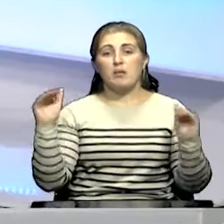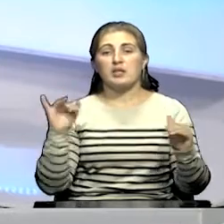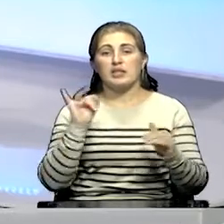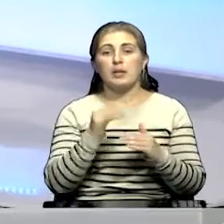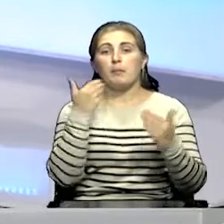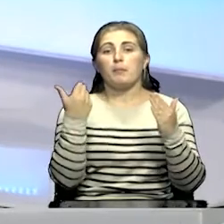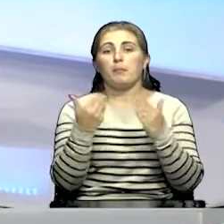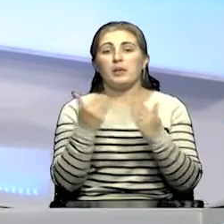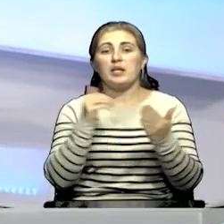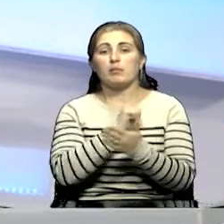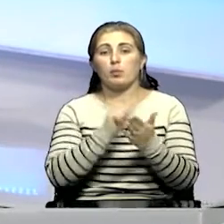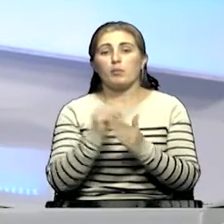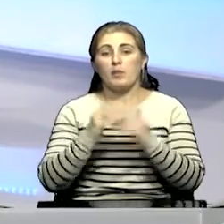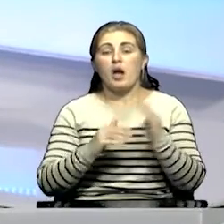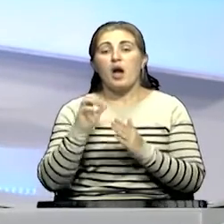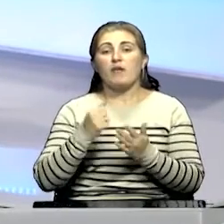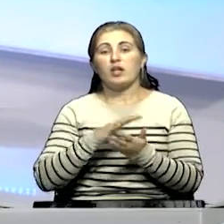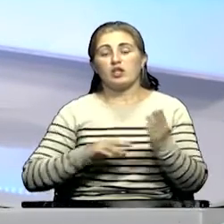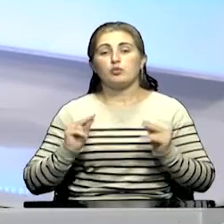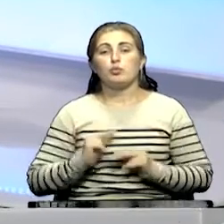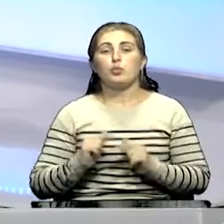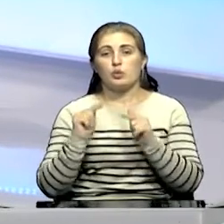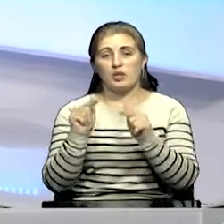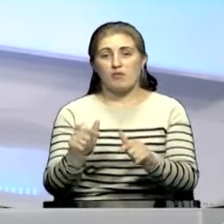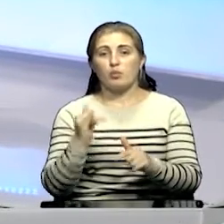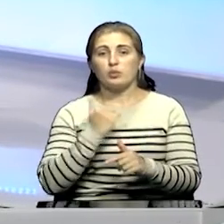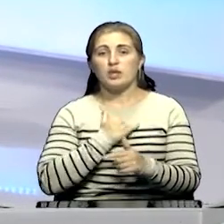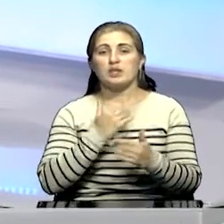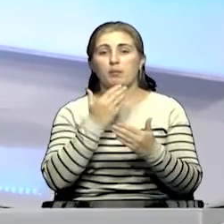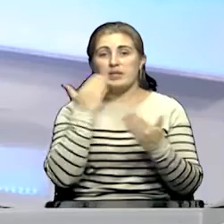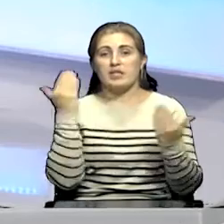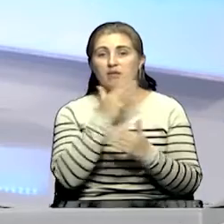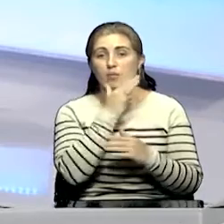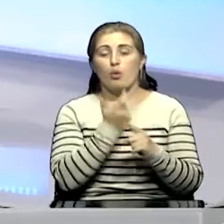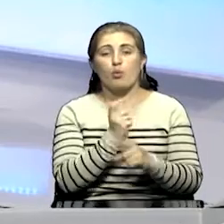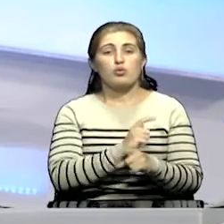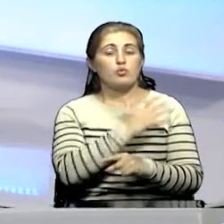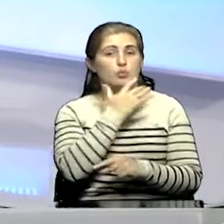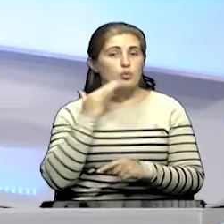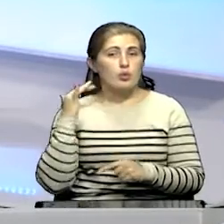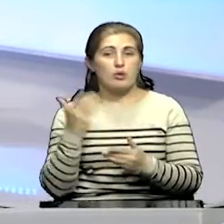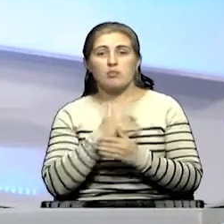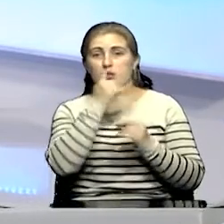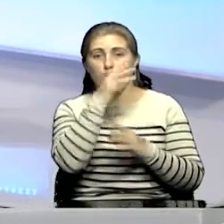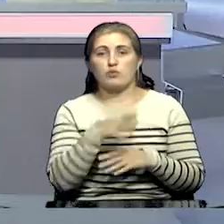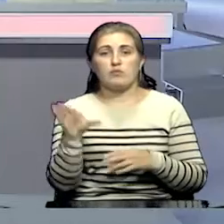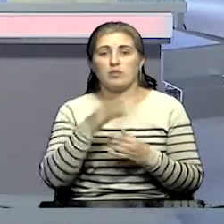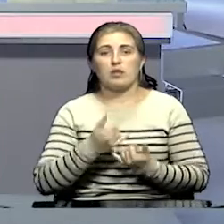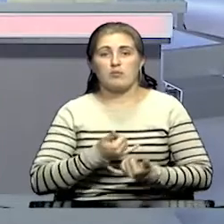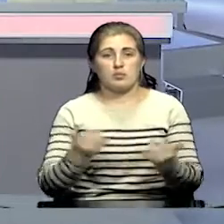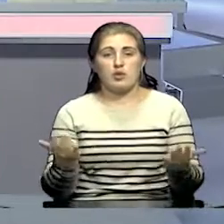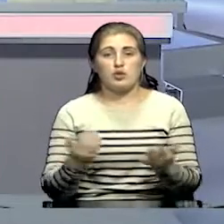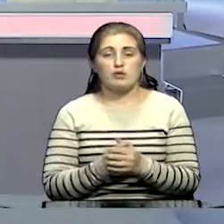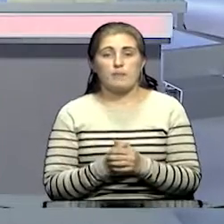практику а в дальнейшем труда устраиваем и у нас заявок последнее время очень много и мы даже не можем всех обеспечить да